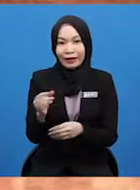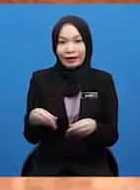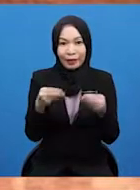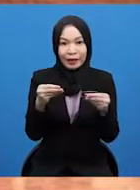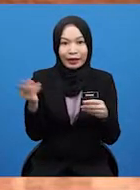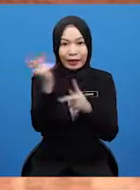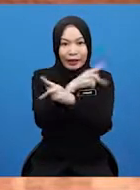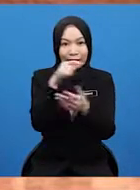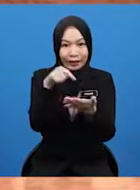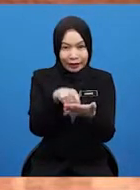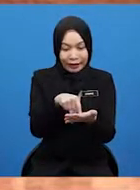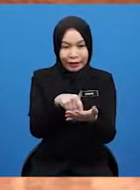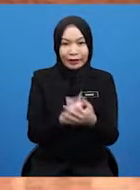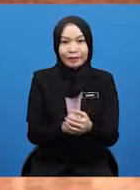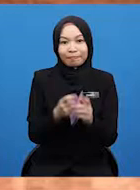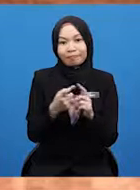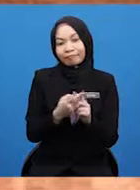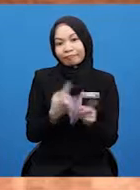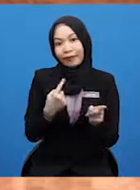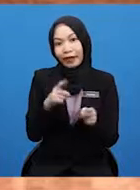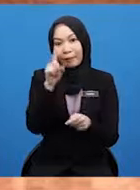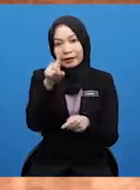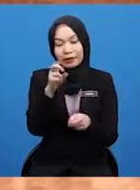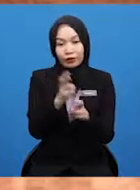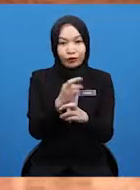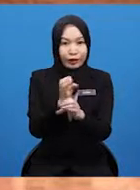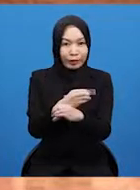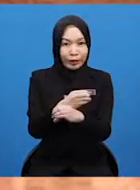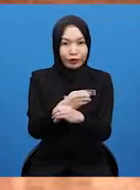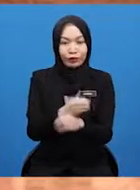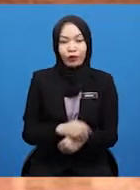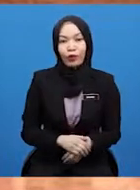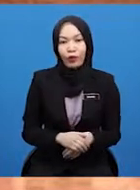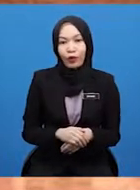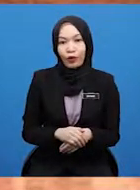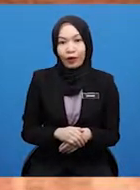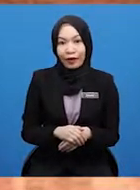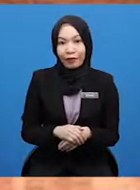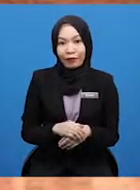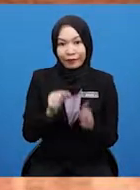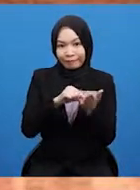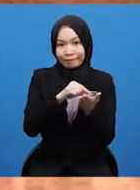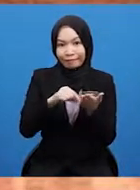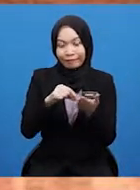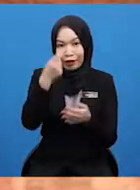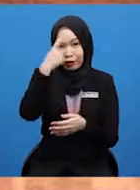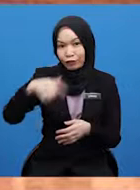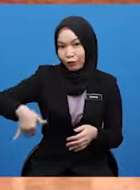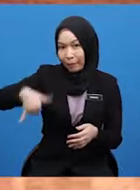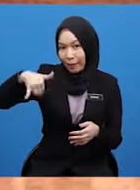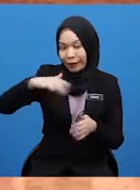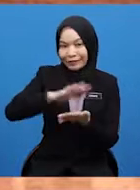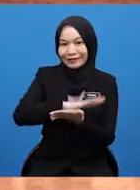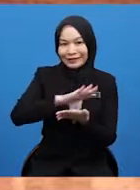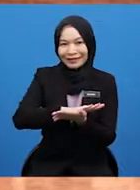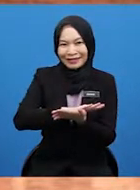ialah satu reka bentuk grafik untuk pembungkusan beg kertas dan poster untuk syarikat pengeluar